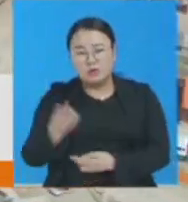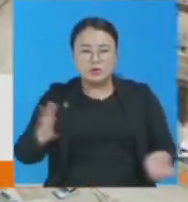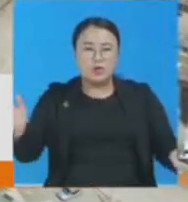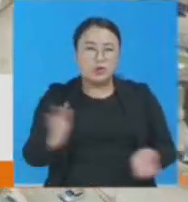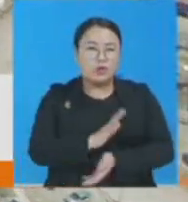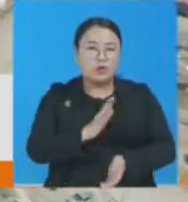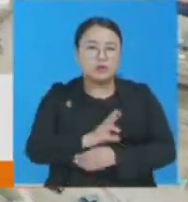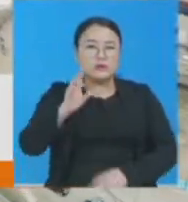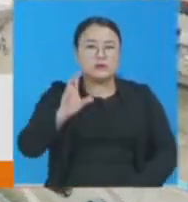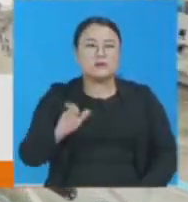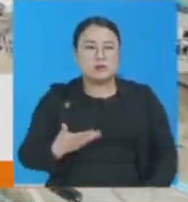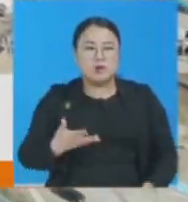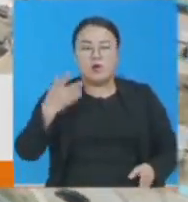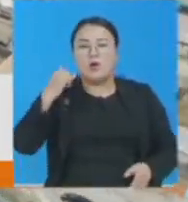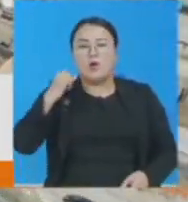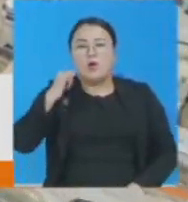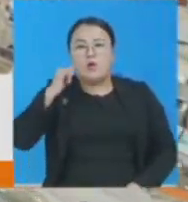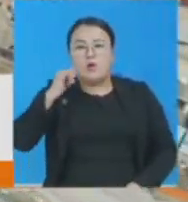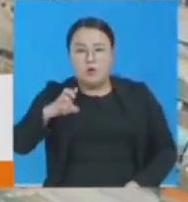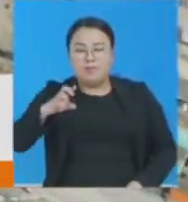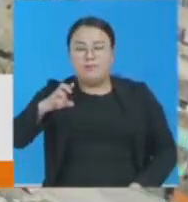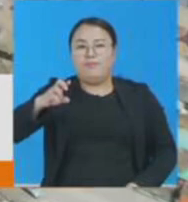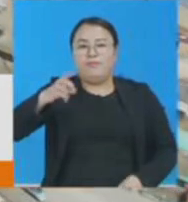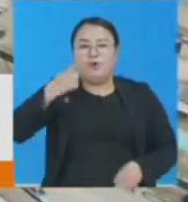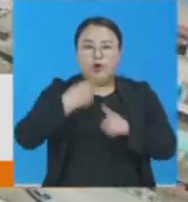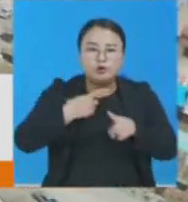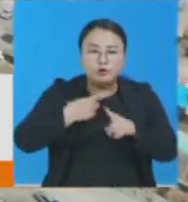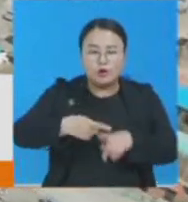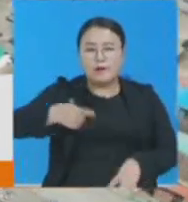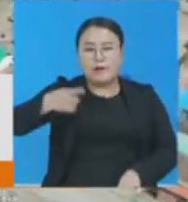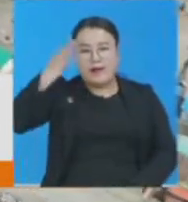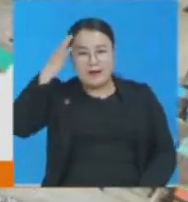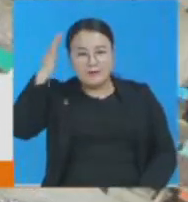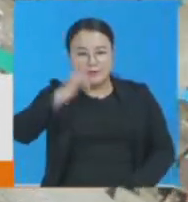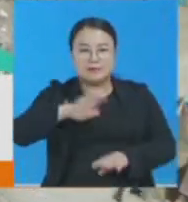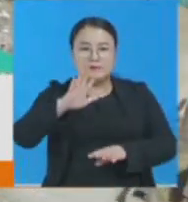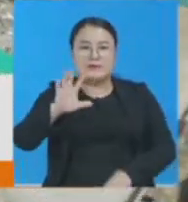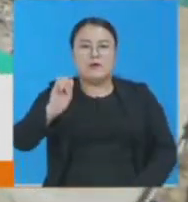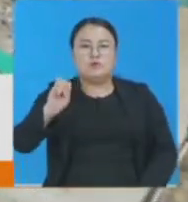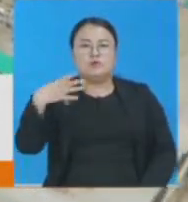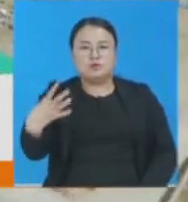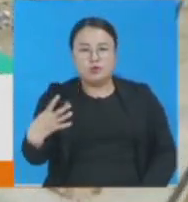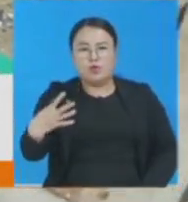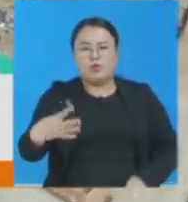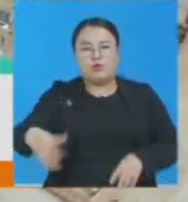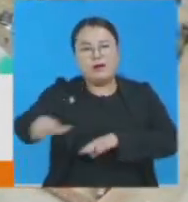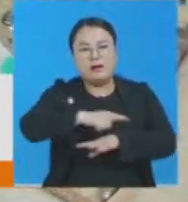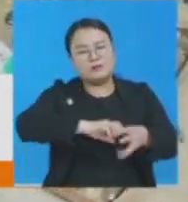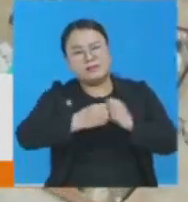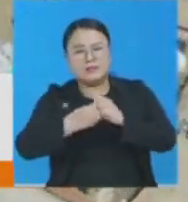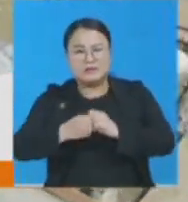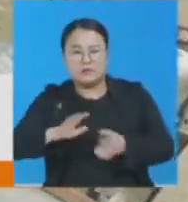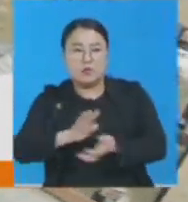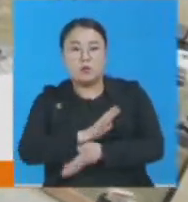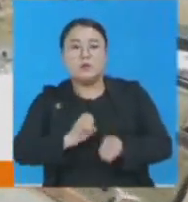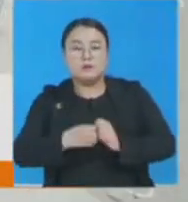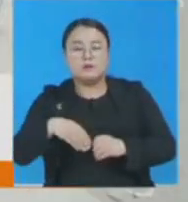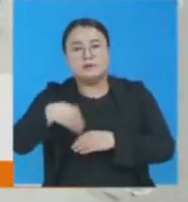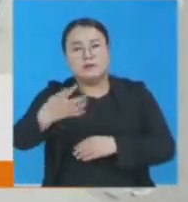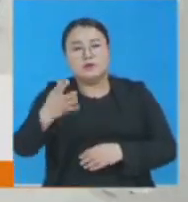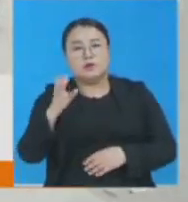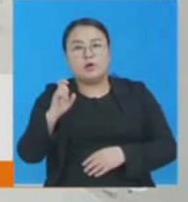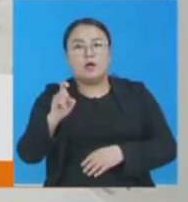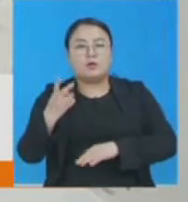цэгийг нийслэл орон нутаг хилийн чандад нийт 504 байршилд нэх ажил эрчимтэй явагдаж байгаа бөгөөд цаашид сонгон архын дүүрэгт